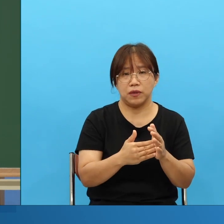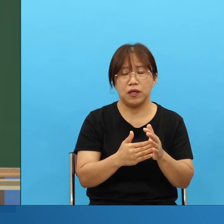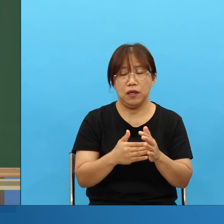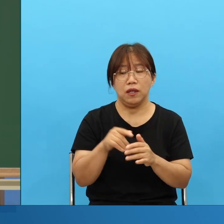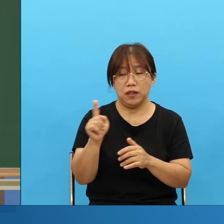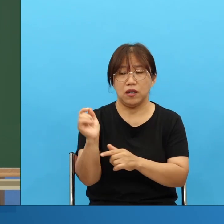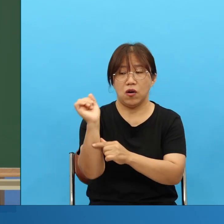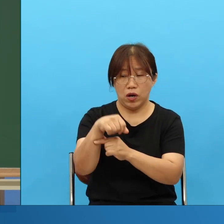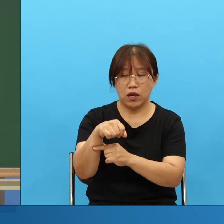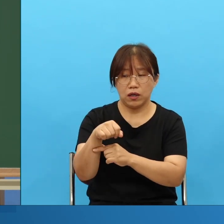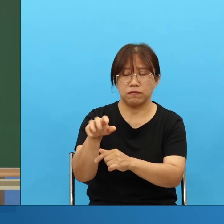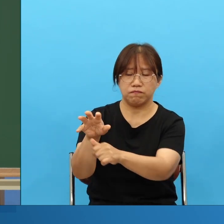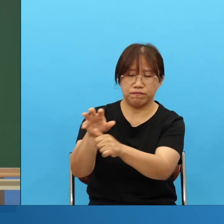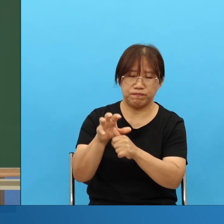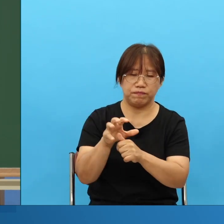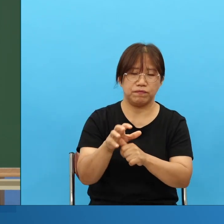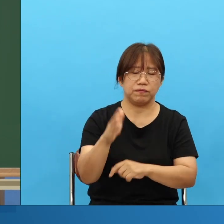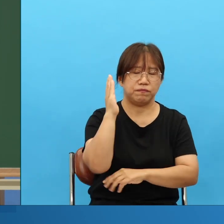제가.